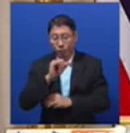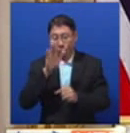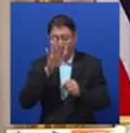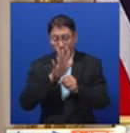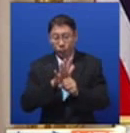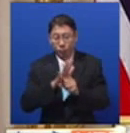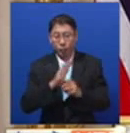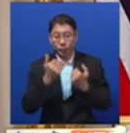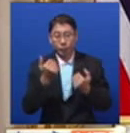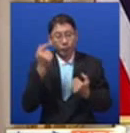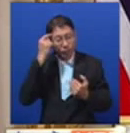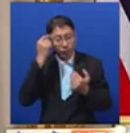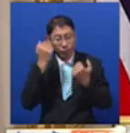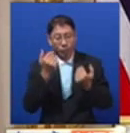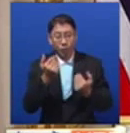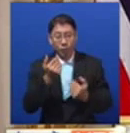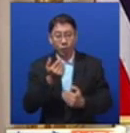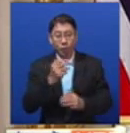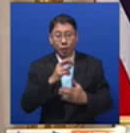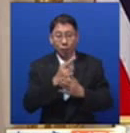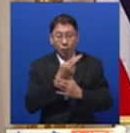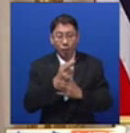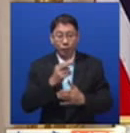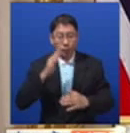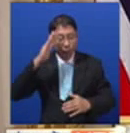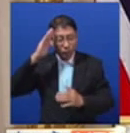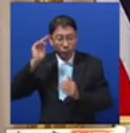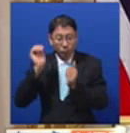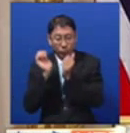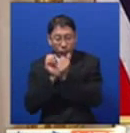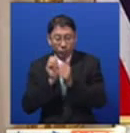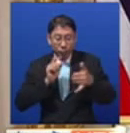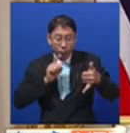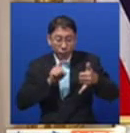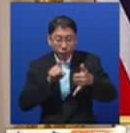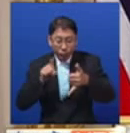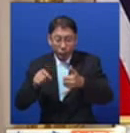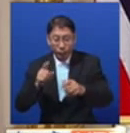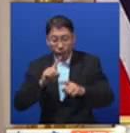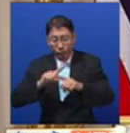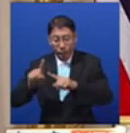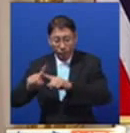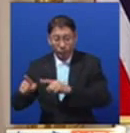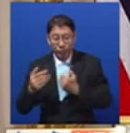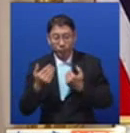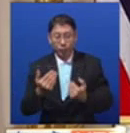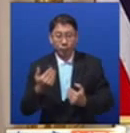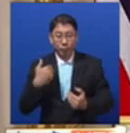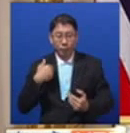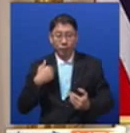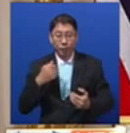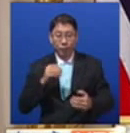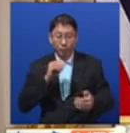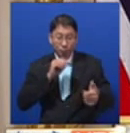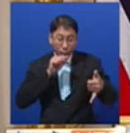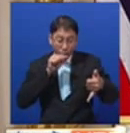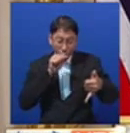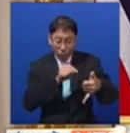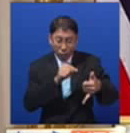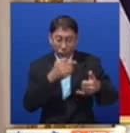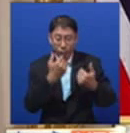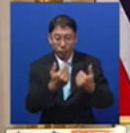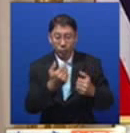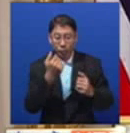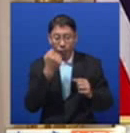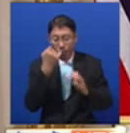ๆโดยเฉพาะอย่างยิ่งในระหว่างที่การสืบสวนสอบสวนกำลังดำเนินการอยู่ซึ่งอาจจะเป็นการชี้นำต่อรูป